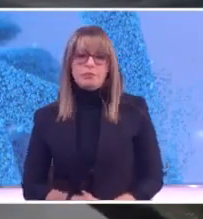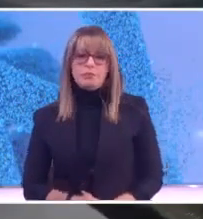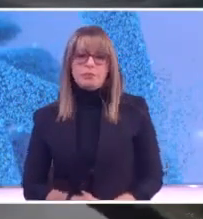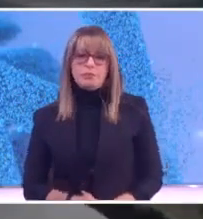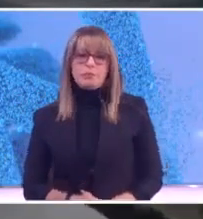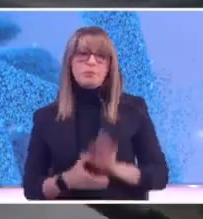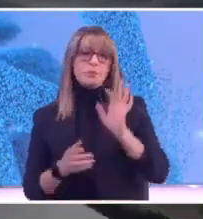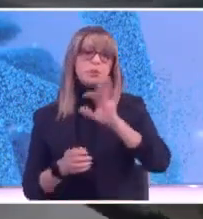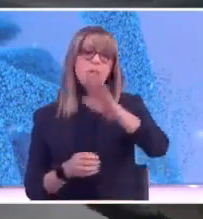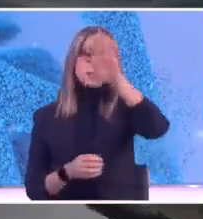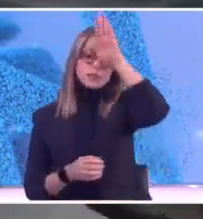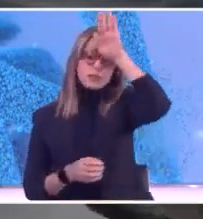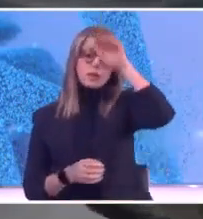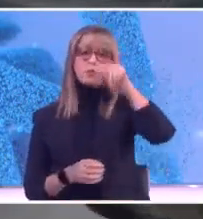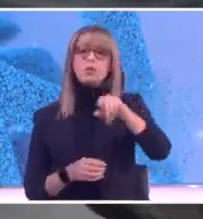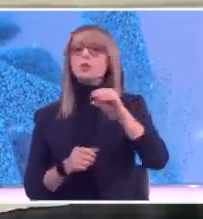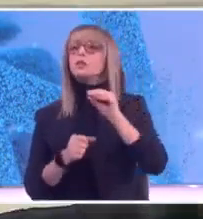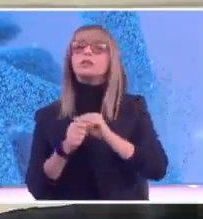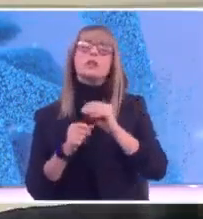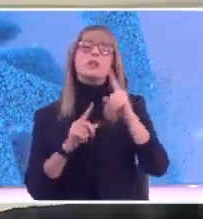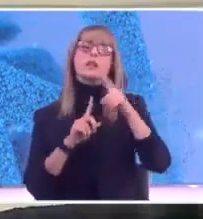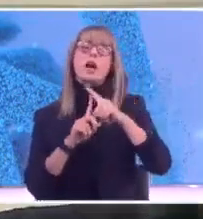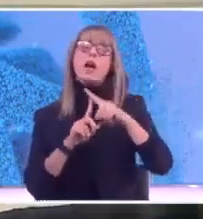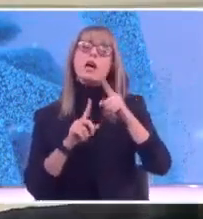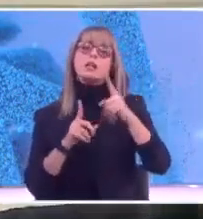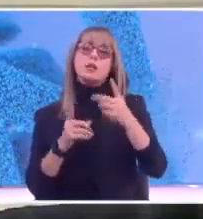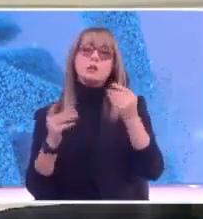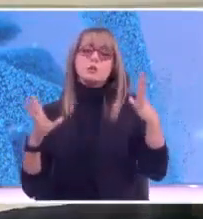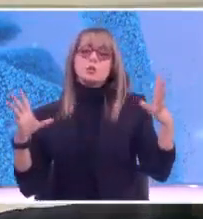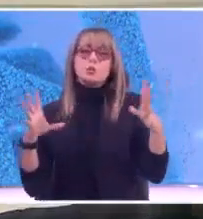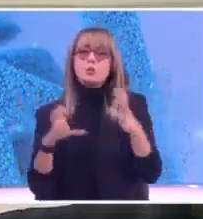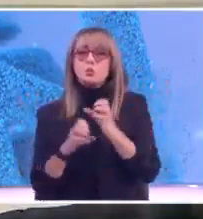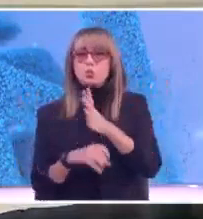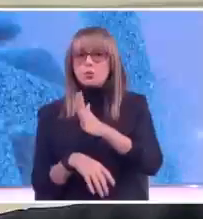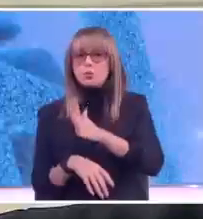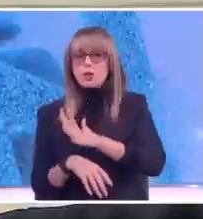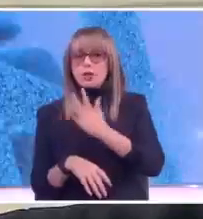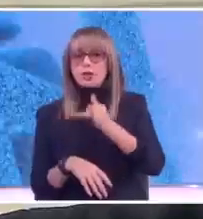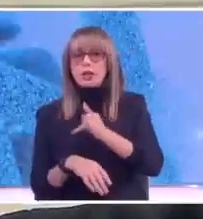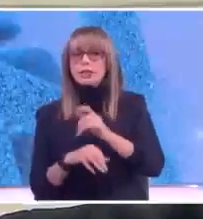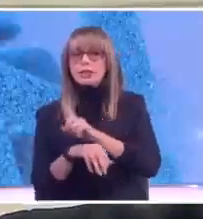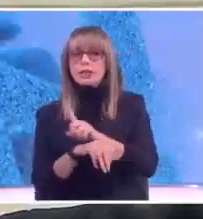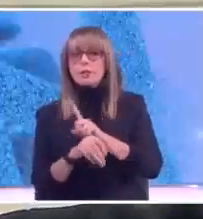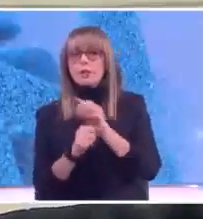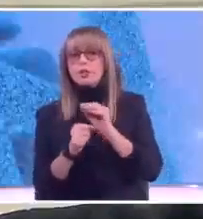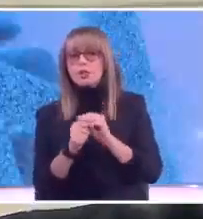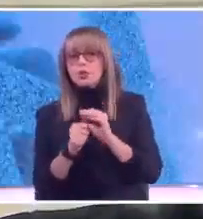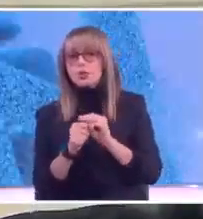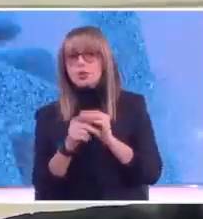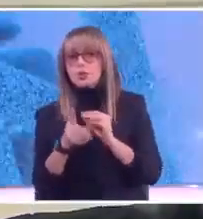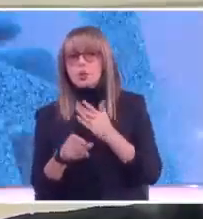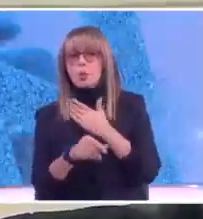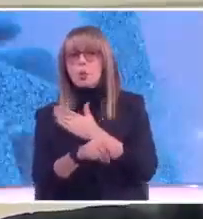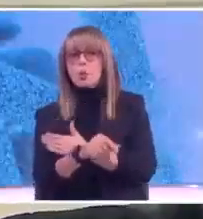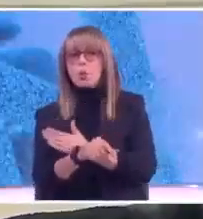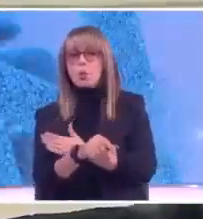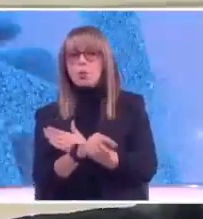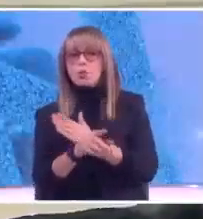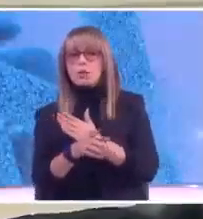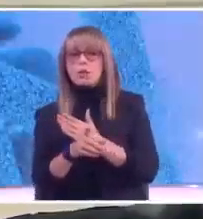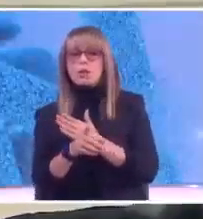Özellikle İstanbul'da, Trakya'da olağanüstü bir kuraklık var ve yakın zamanda da ülkemizin